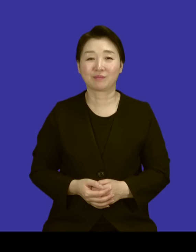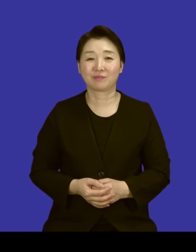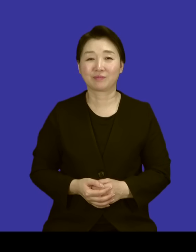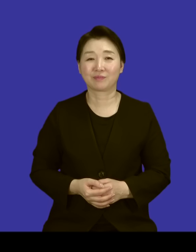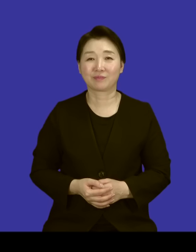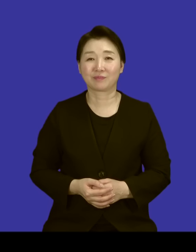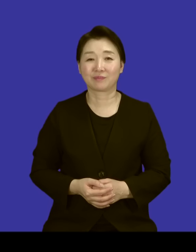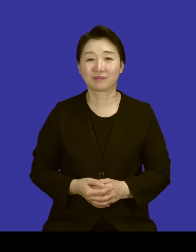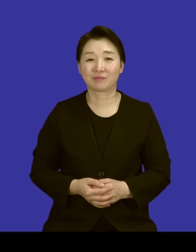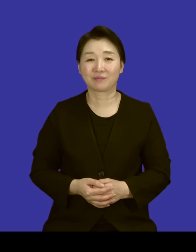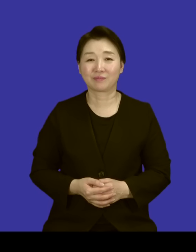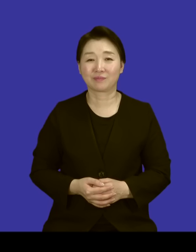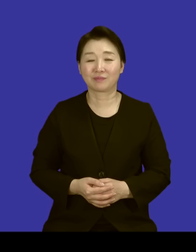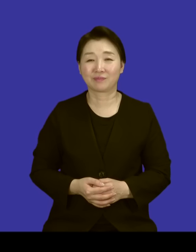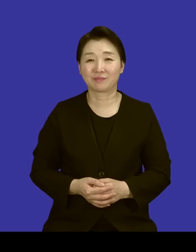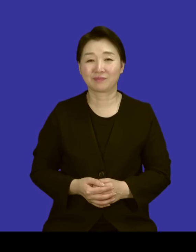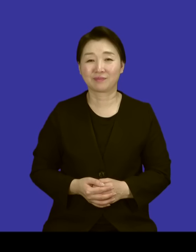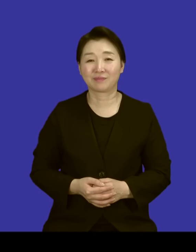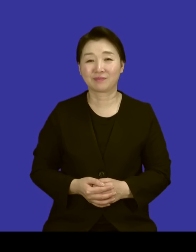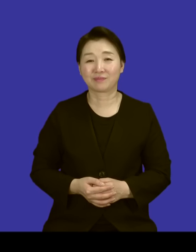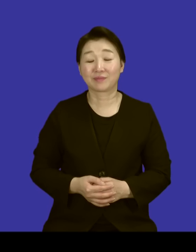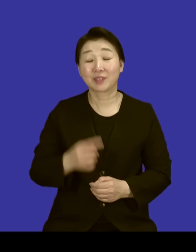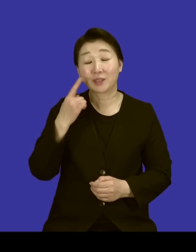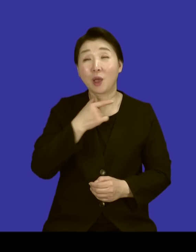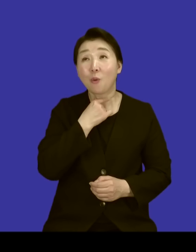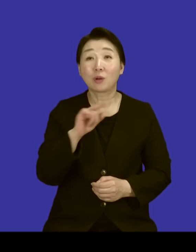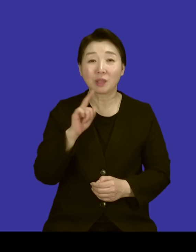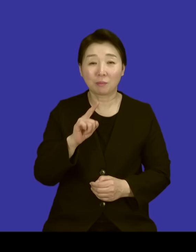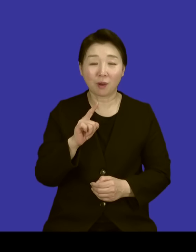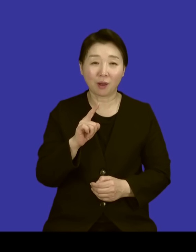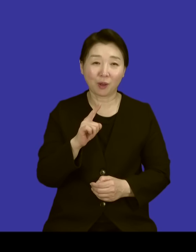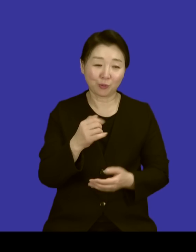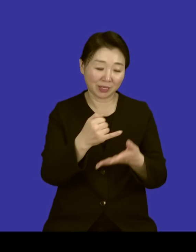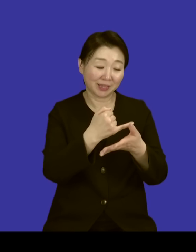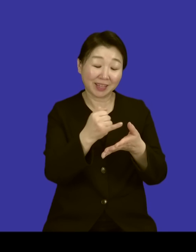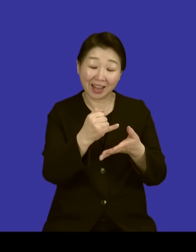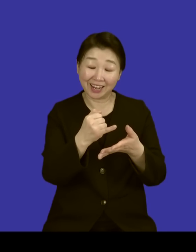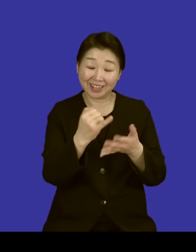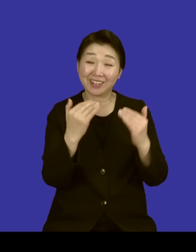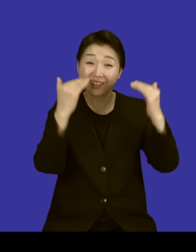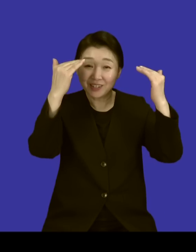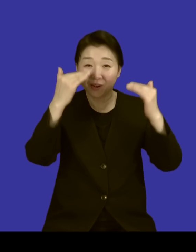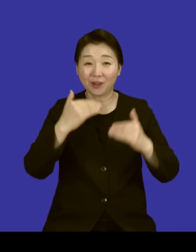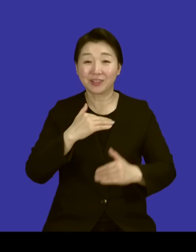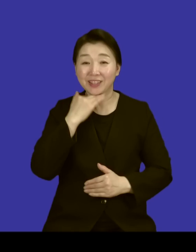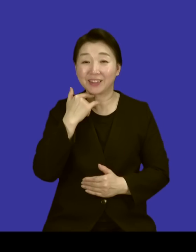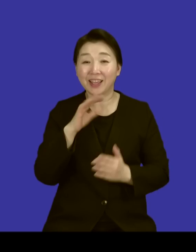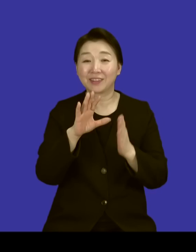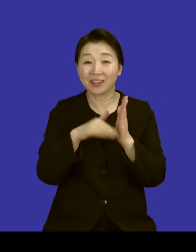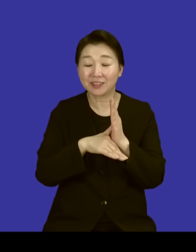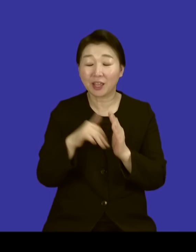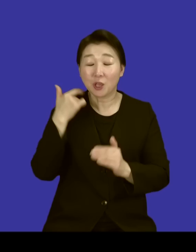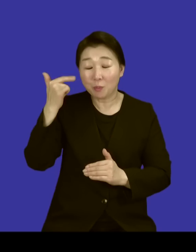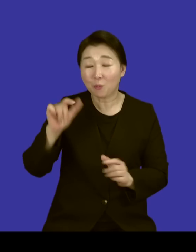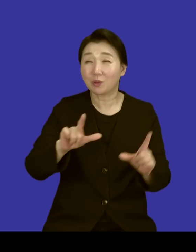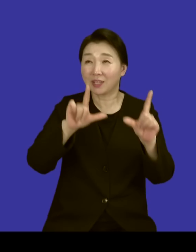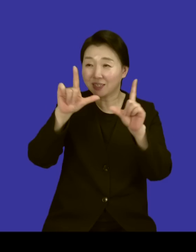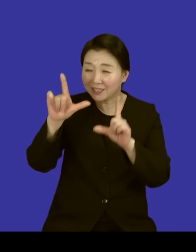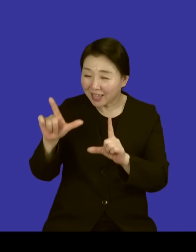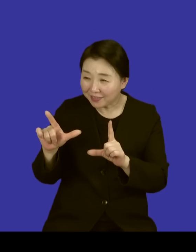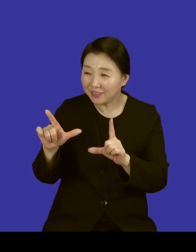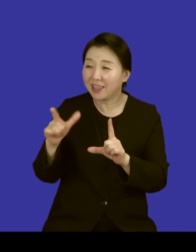뭐 바라는 게 있다면 우리 큰딸이 커서 예. 제 나이 됐을 때 예, 목사로 살아온 아빠를